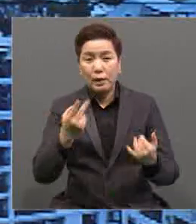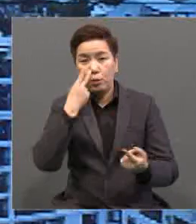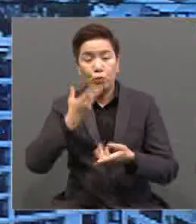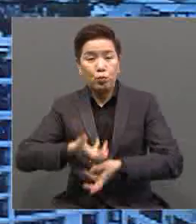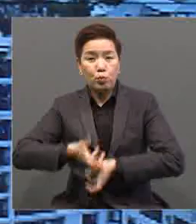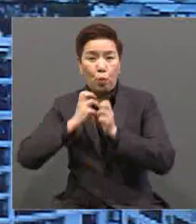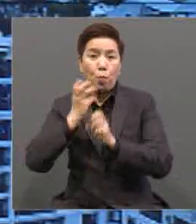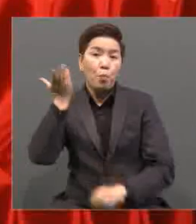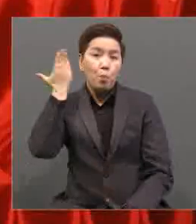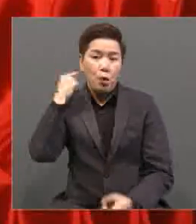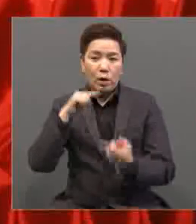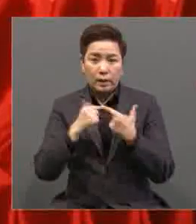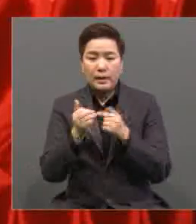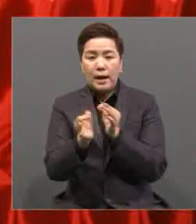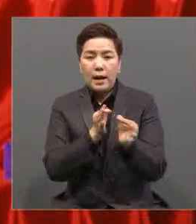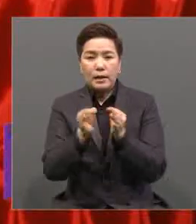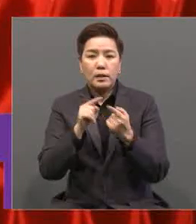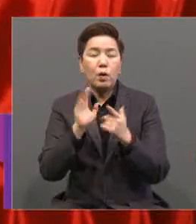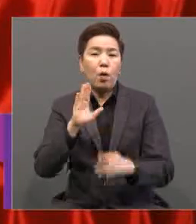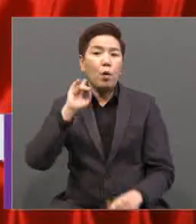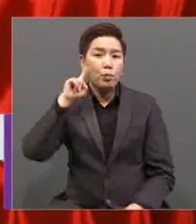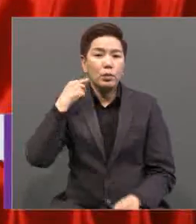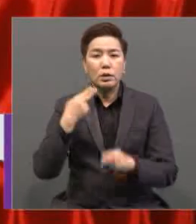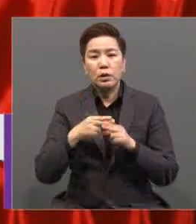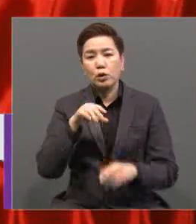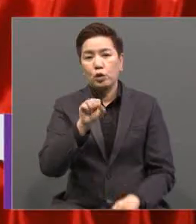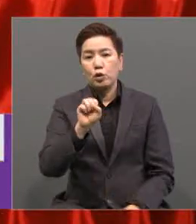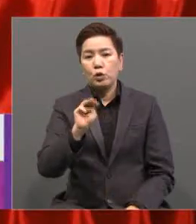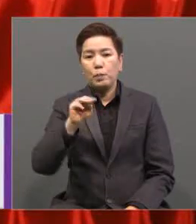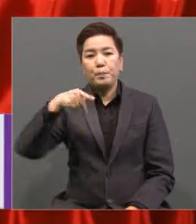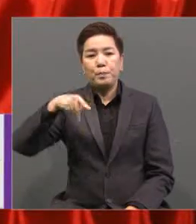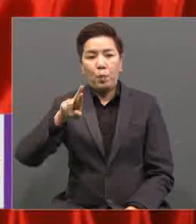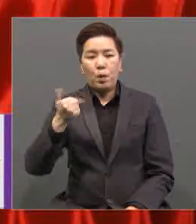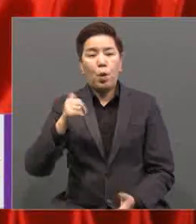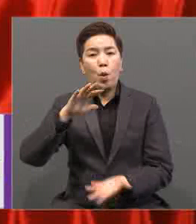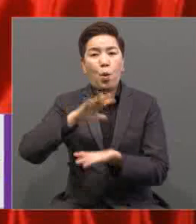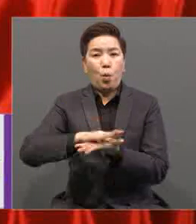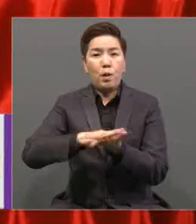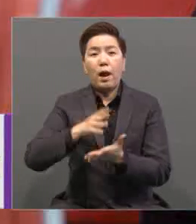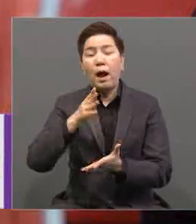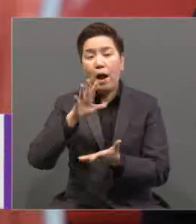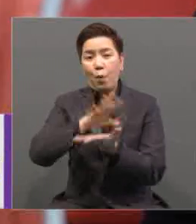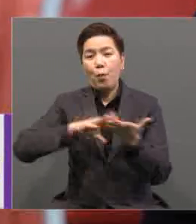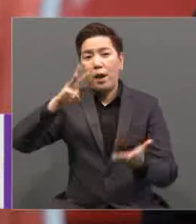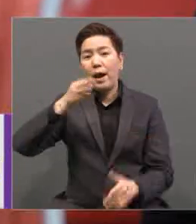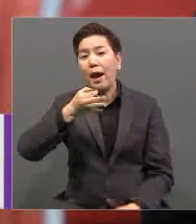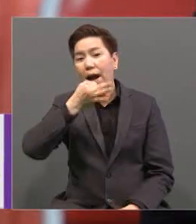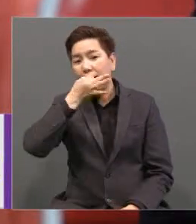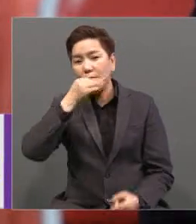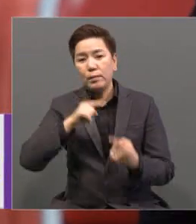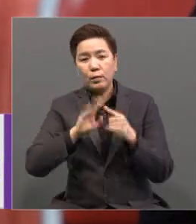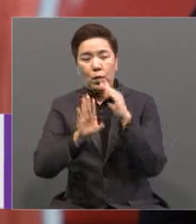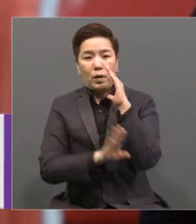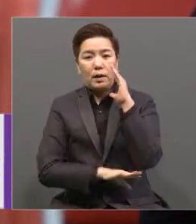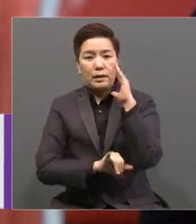อนกลับไปครับเมื่อวานนี้ในการชี้แจงของนางสมพรกิติสาธรผู้อำนวยการวิทยาลัยอาชีวศึกษาพดุงประ